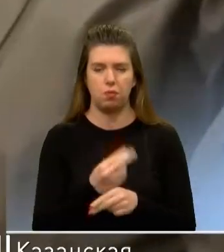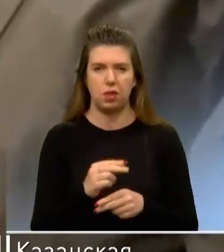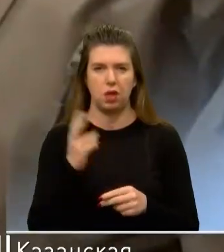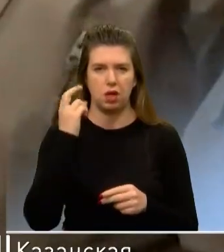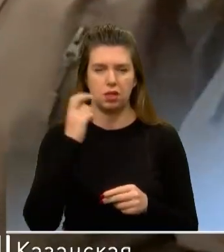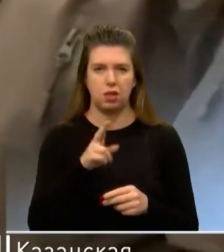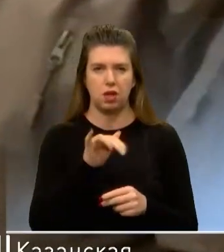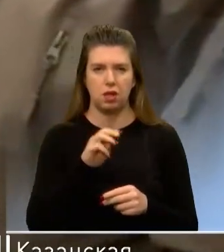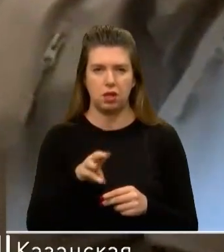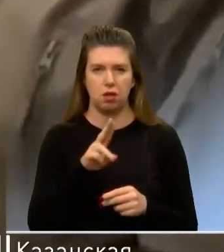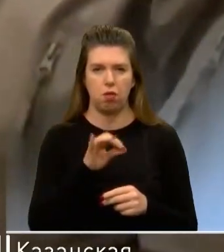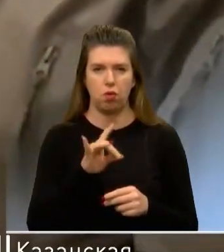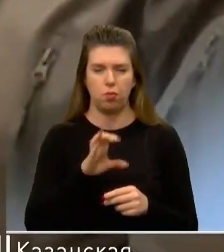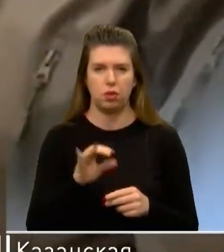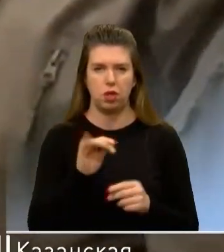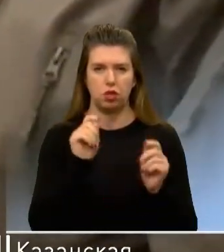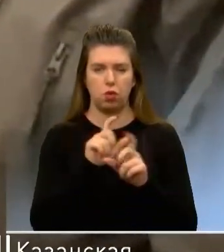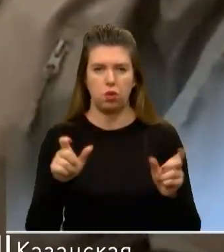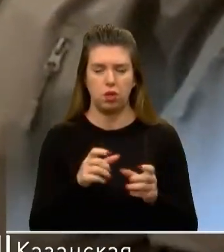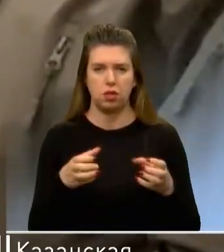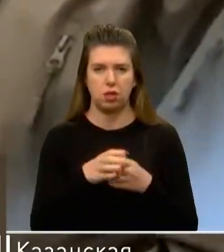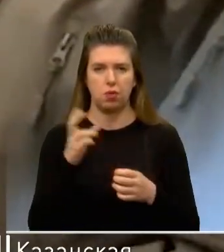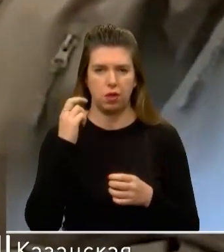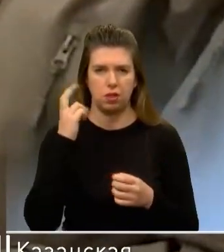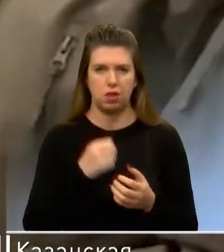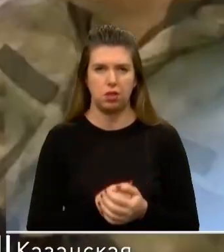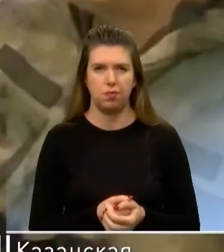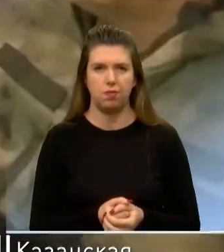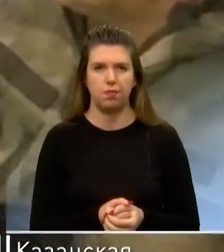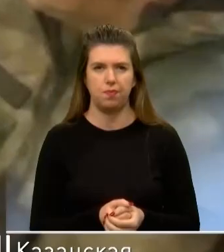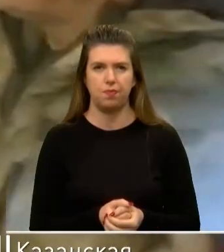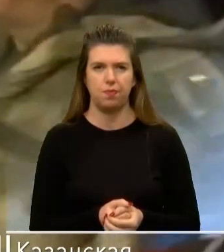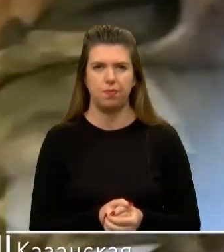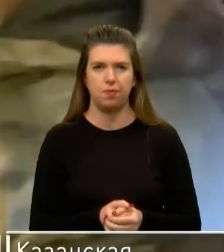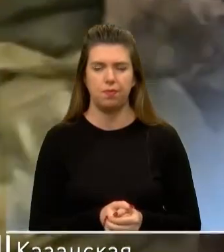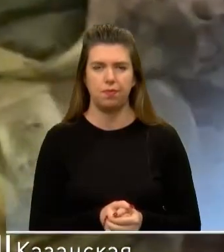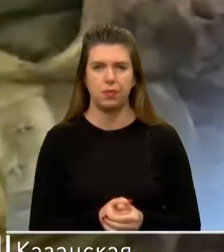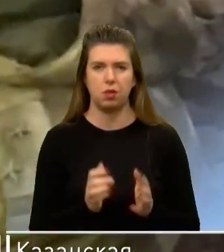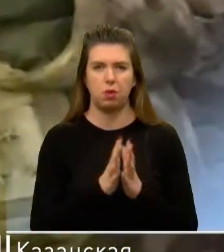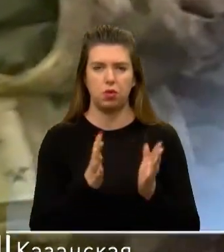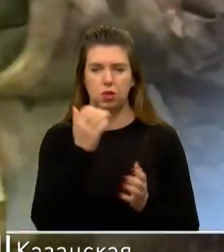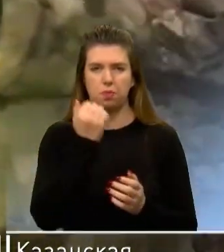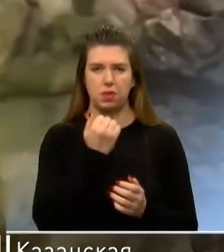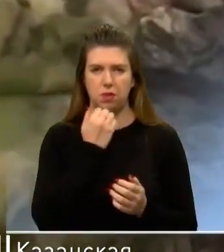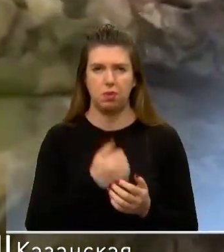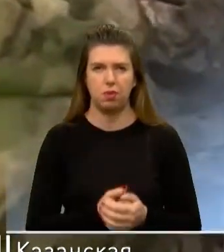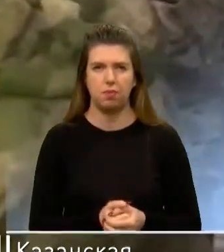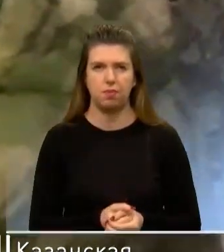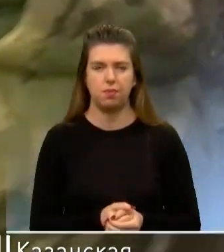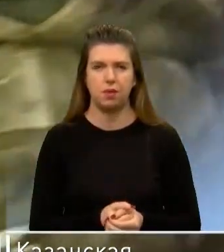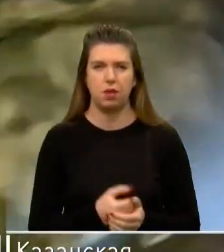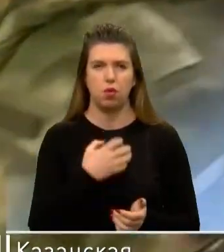казачьих кадетских корпусов и школ со статусом казачьи Спасибо большое спасибо